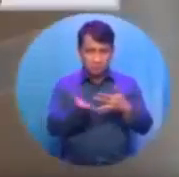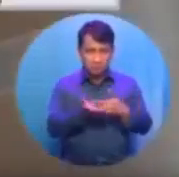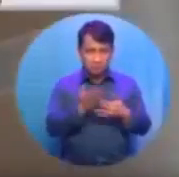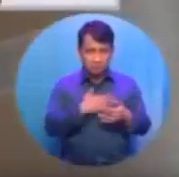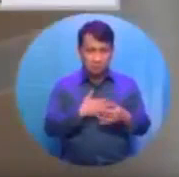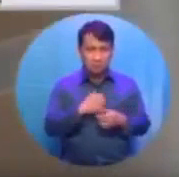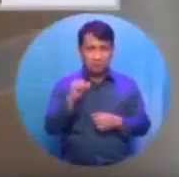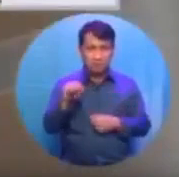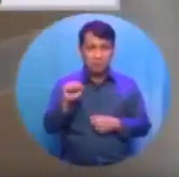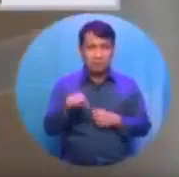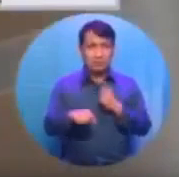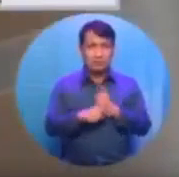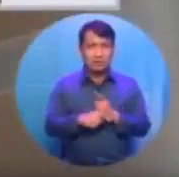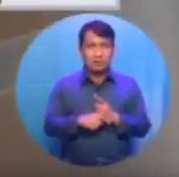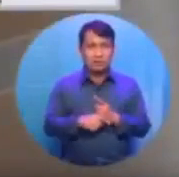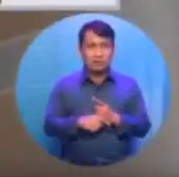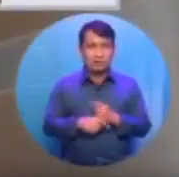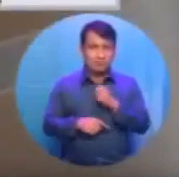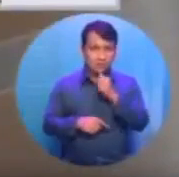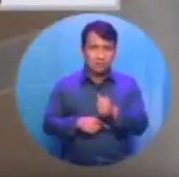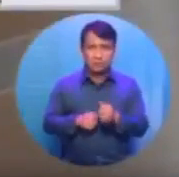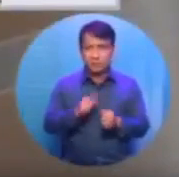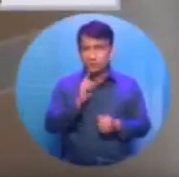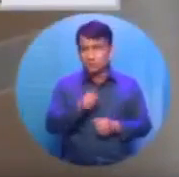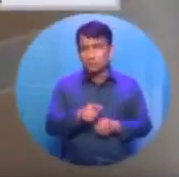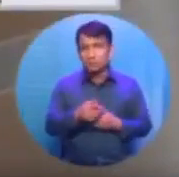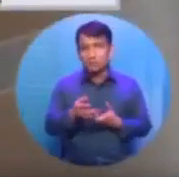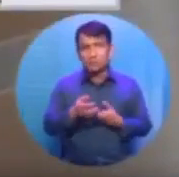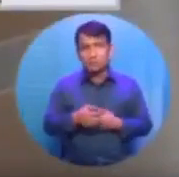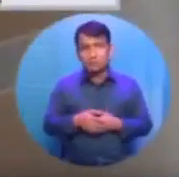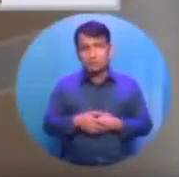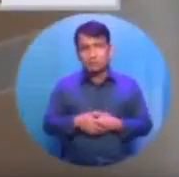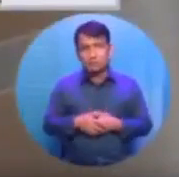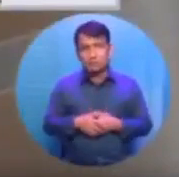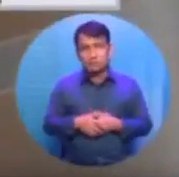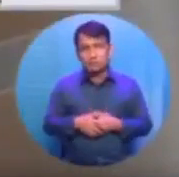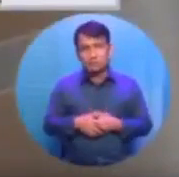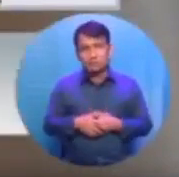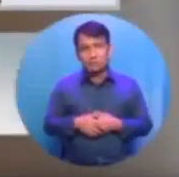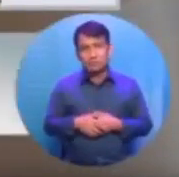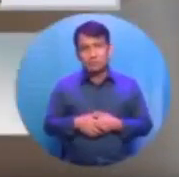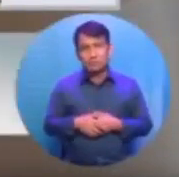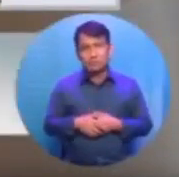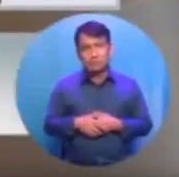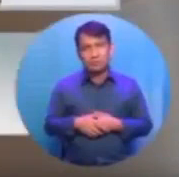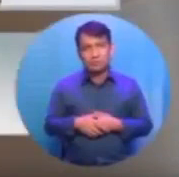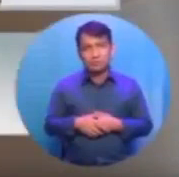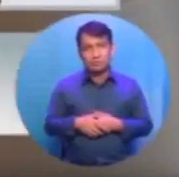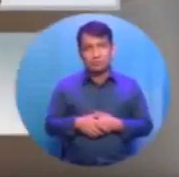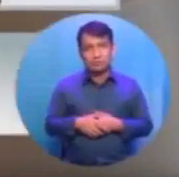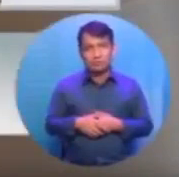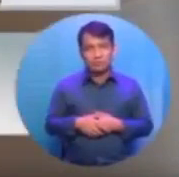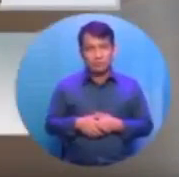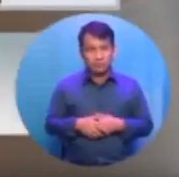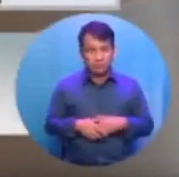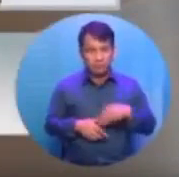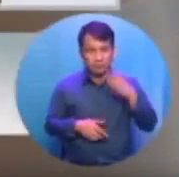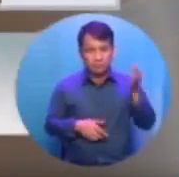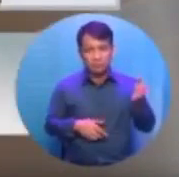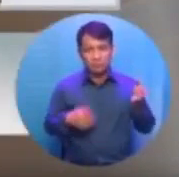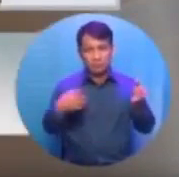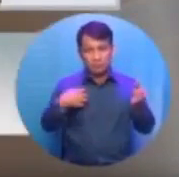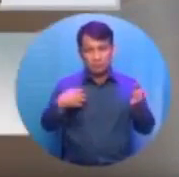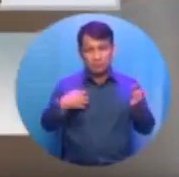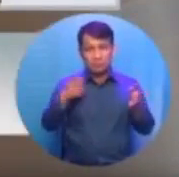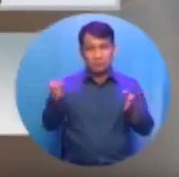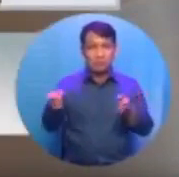Opo, sana, sir. Sana, so hindi ka sure. Sir, magsasampa po ako, sir, ng kaso, sir. Kasi nung pumunta po kami, sir, sa police